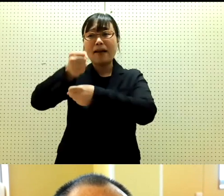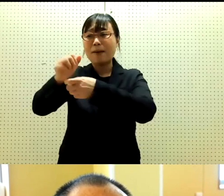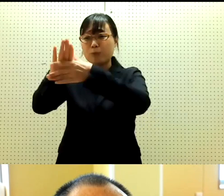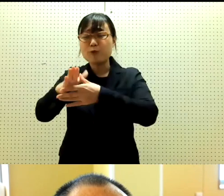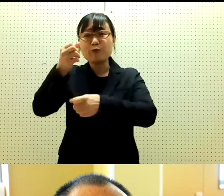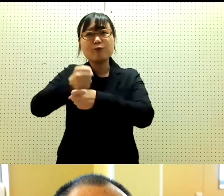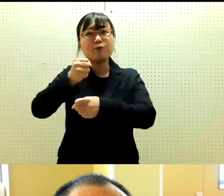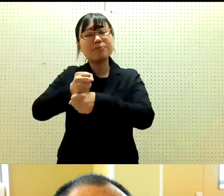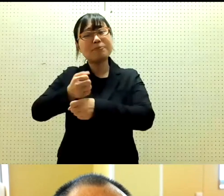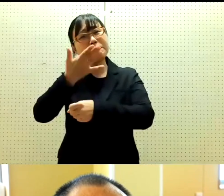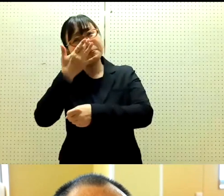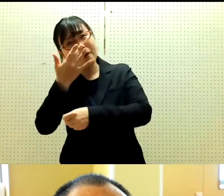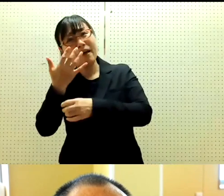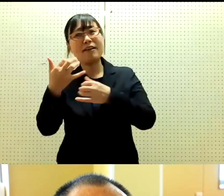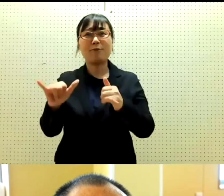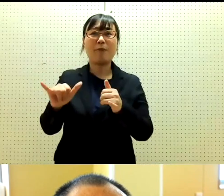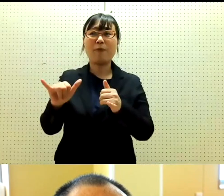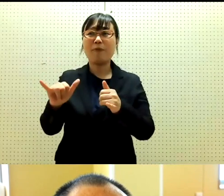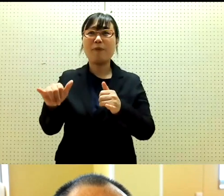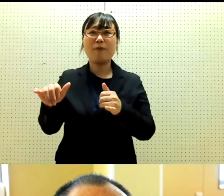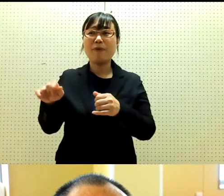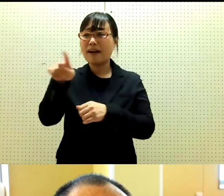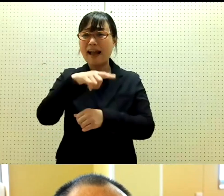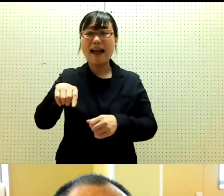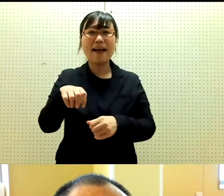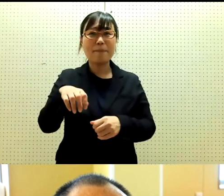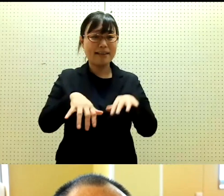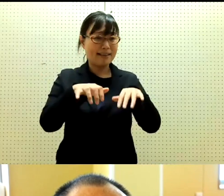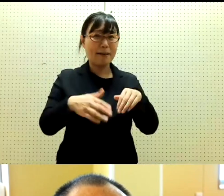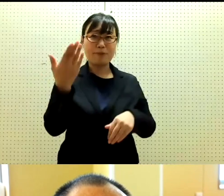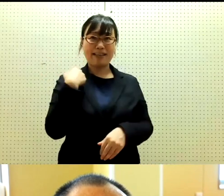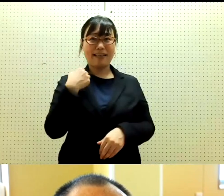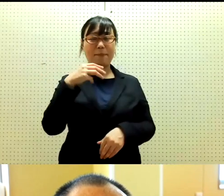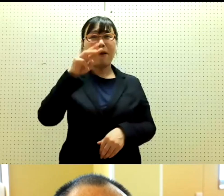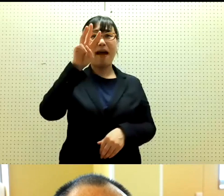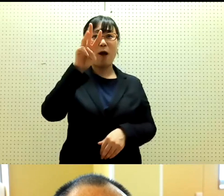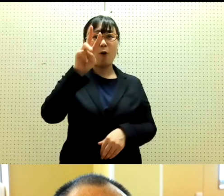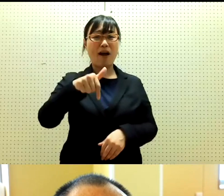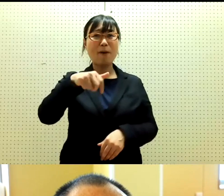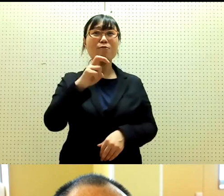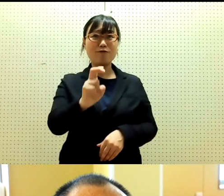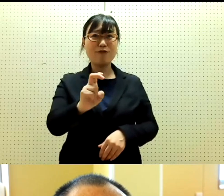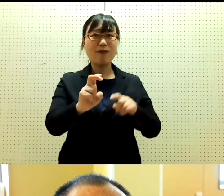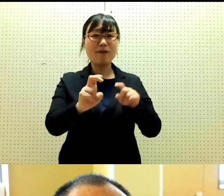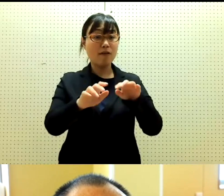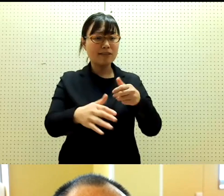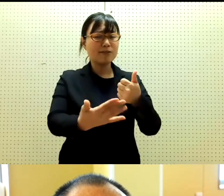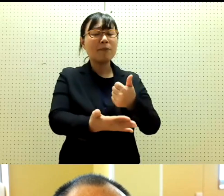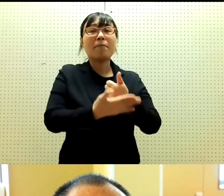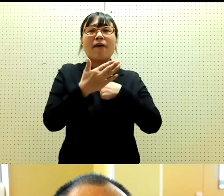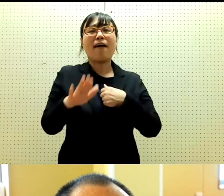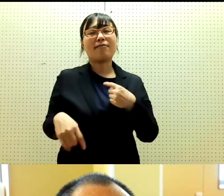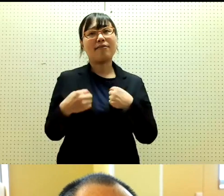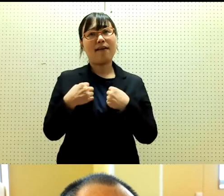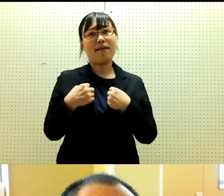なんで、ワープロにどれだけ助けられたかってことをやっぱ考えるわけですよ。でそうすると、こういう風な作り方をす